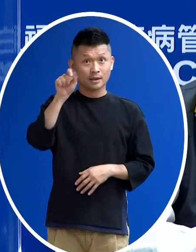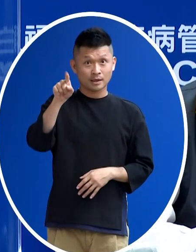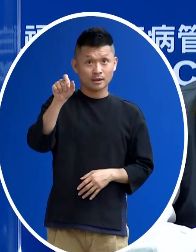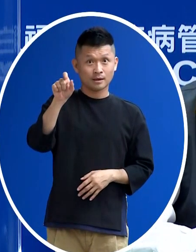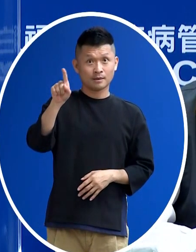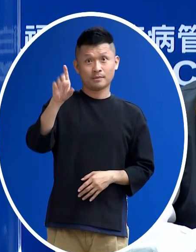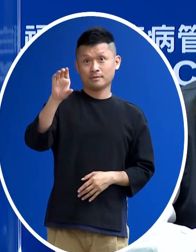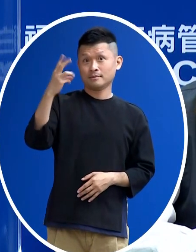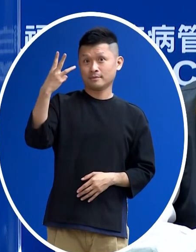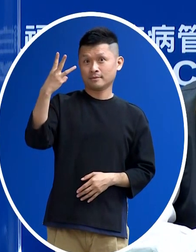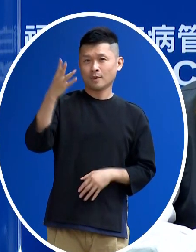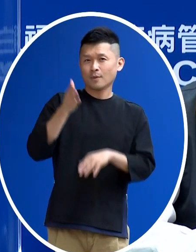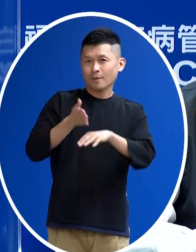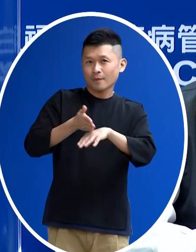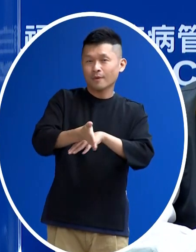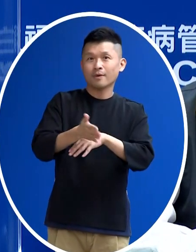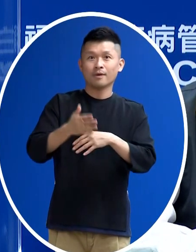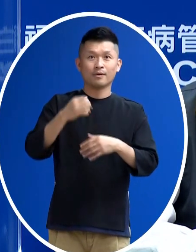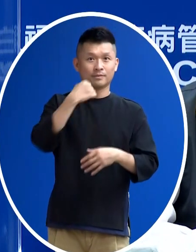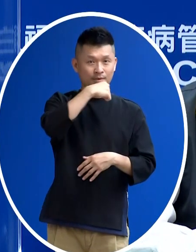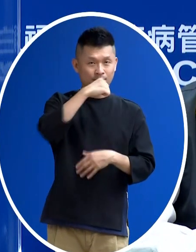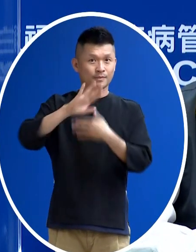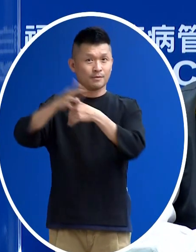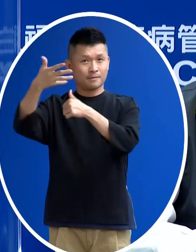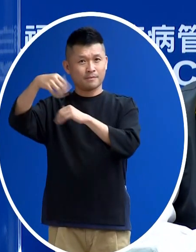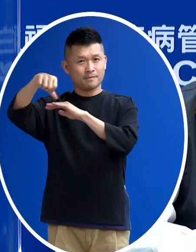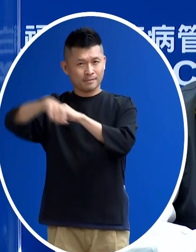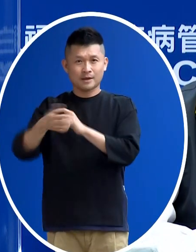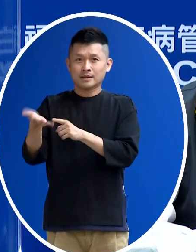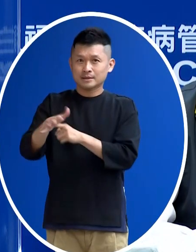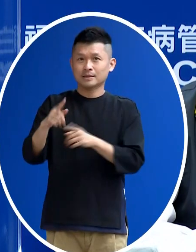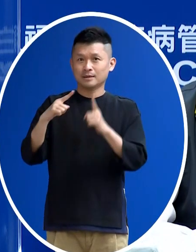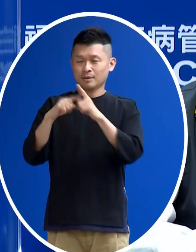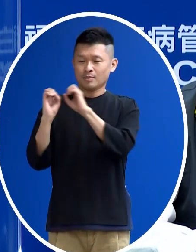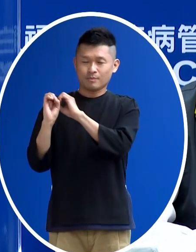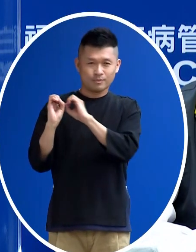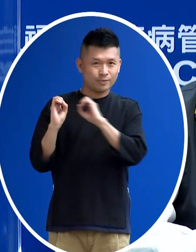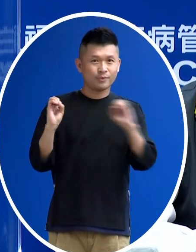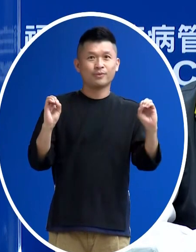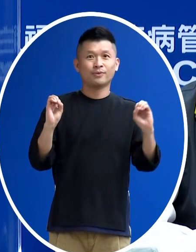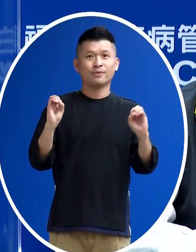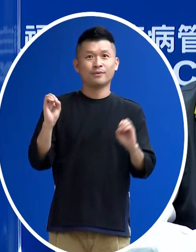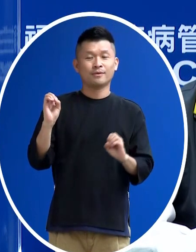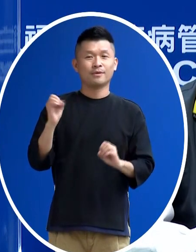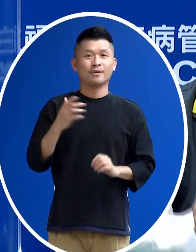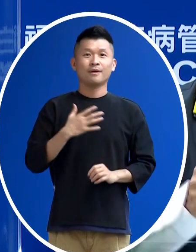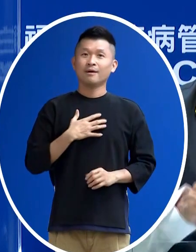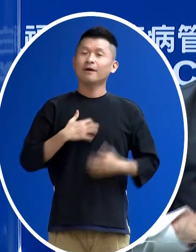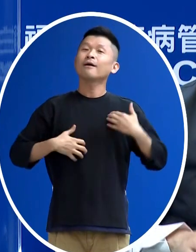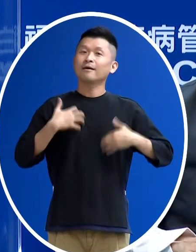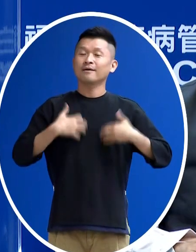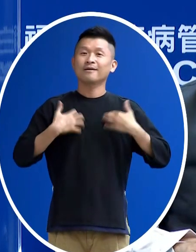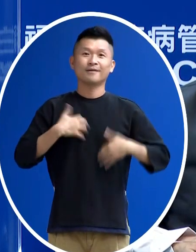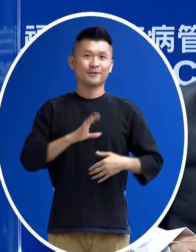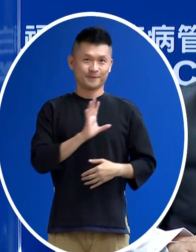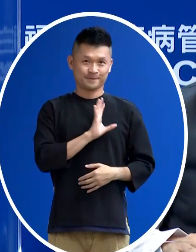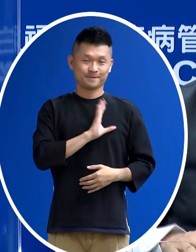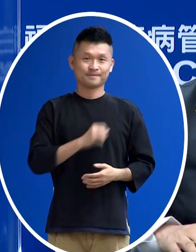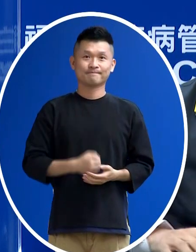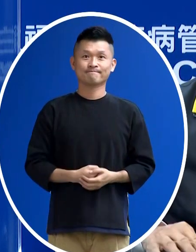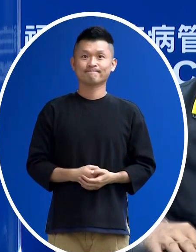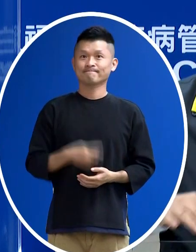后，好，那我们的本土境外移入死亡病例都是零例的，那我们当然觉得很高兴，那